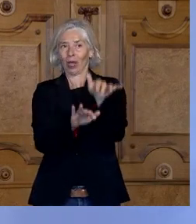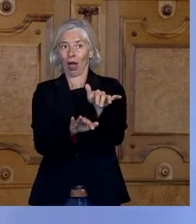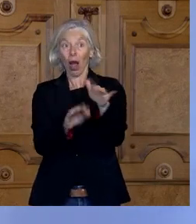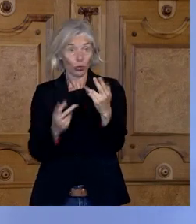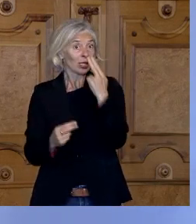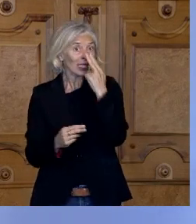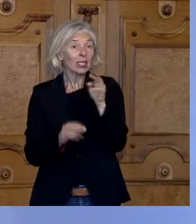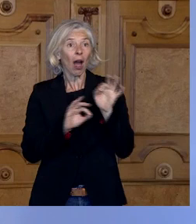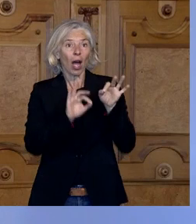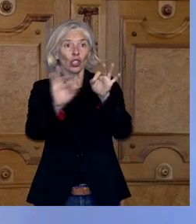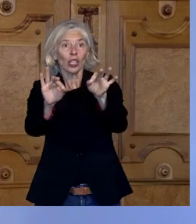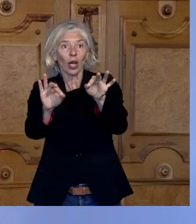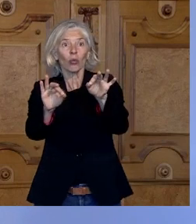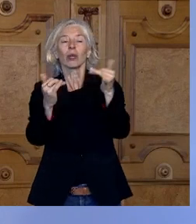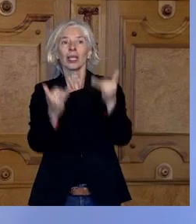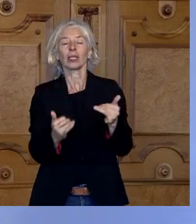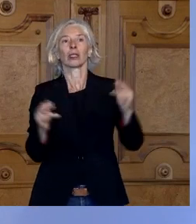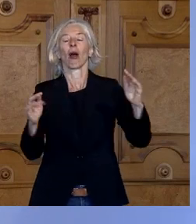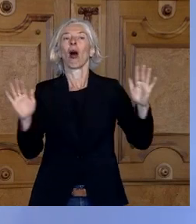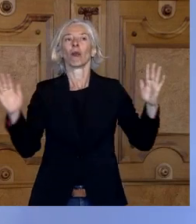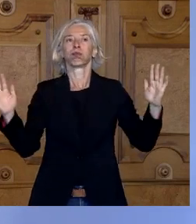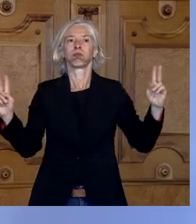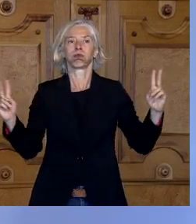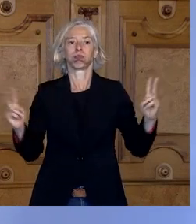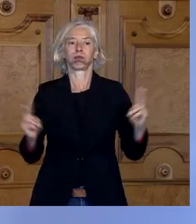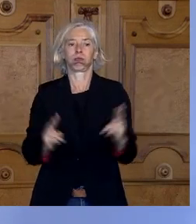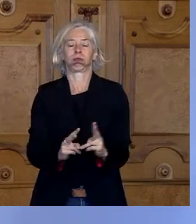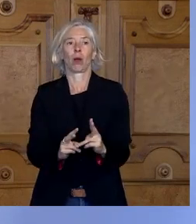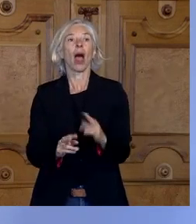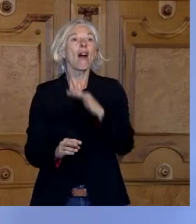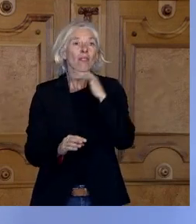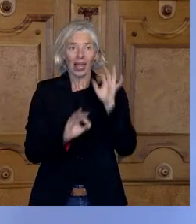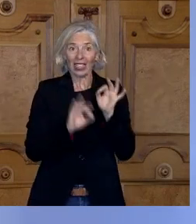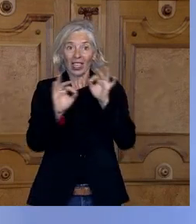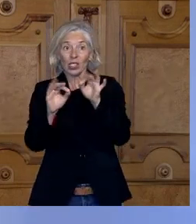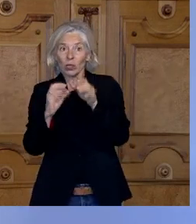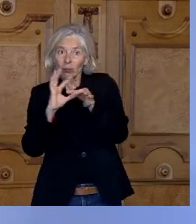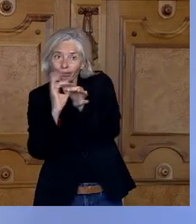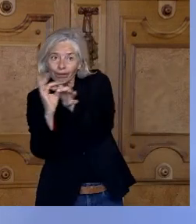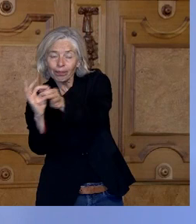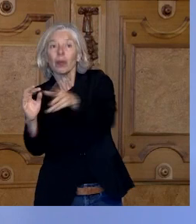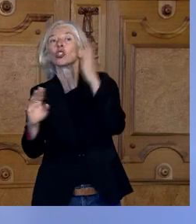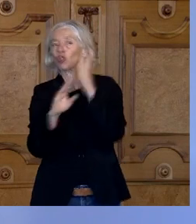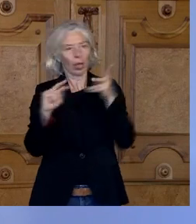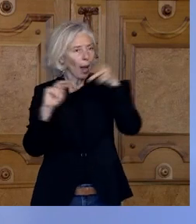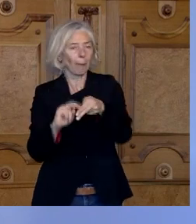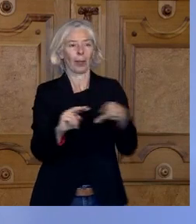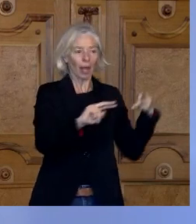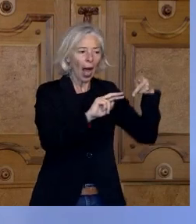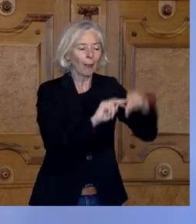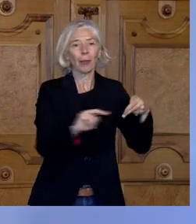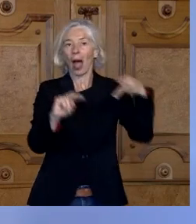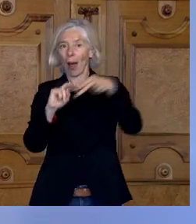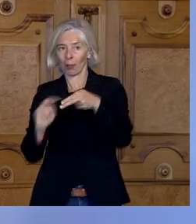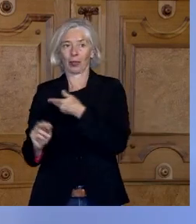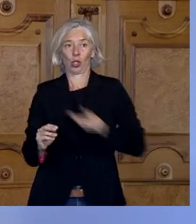Verbreitungsgeschwindigkeit signifikant verlangsamt hat. Viele Infektionsketten konnten vom Gesundheitsamt bereits unterbrochen werden.